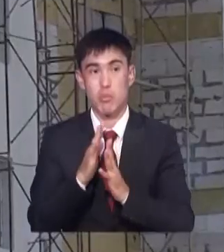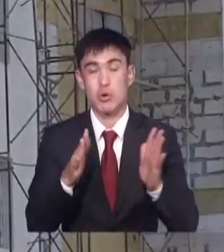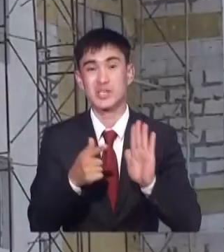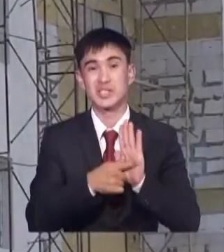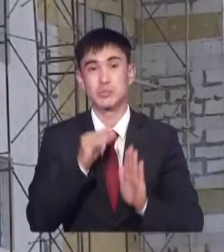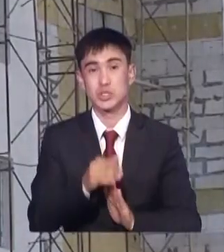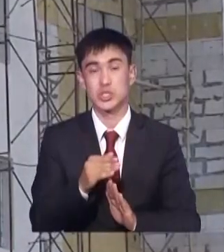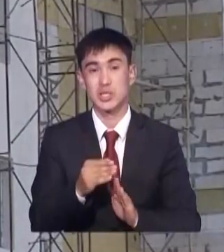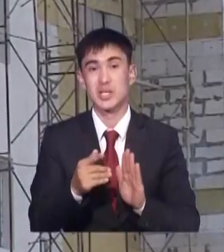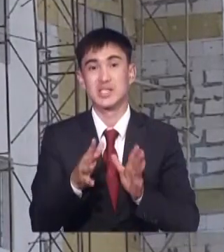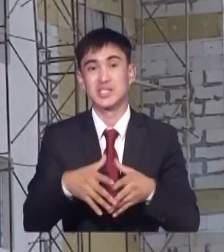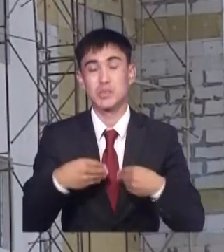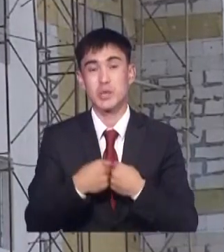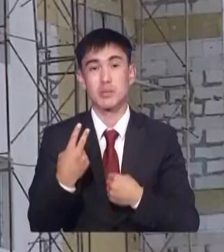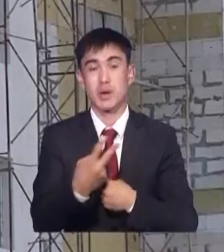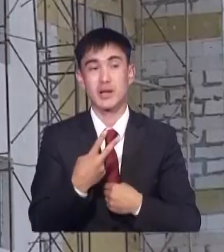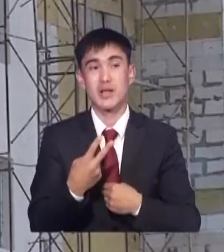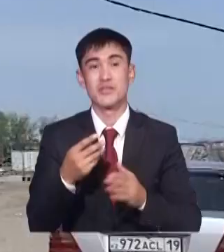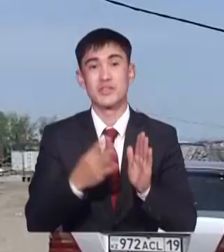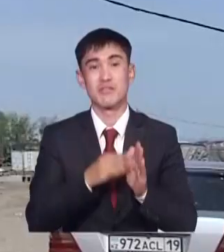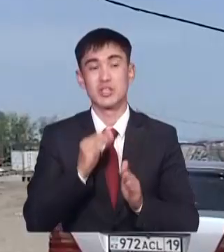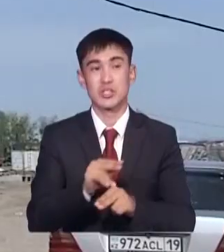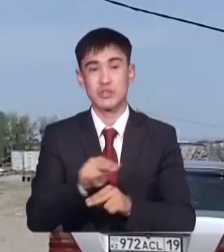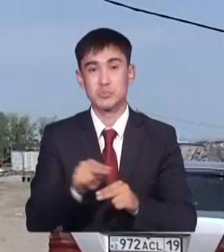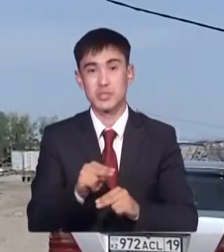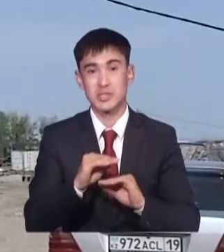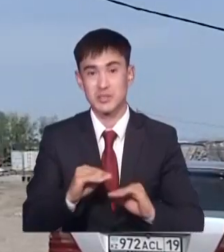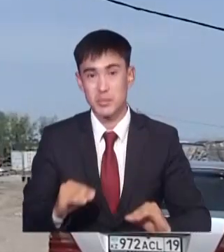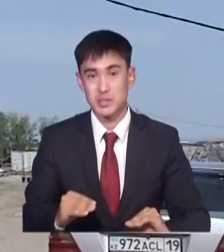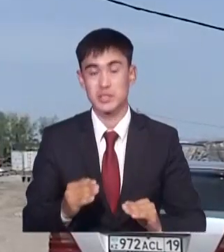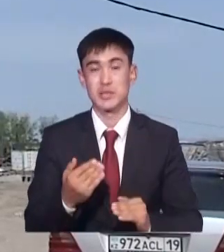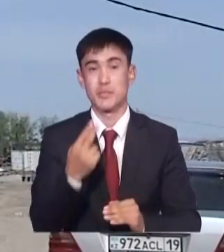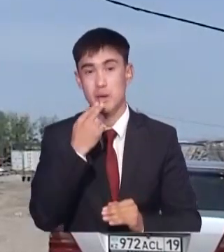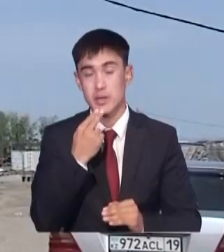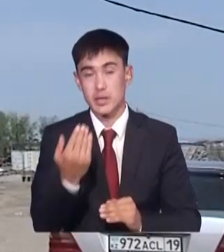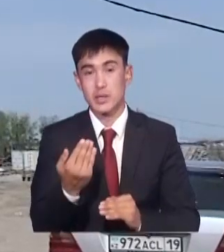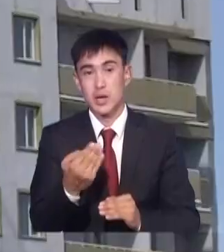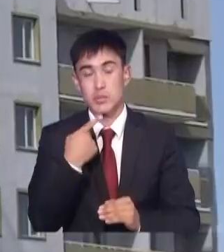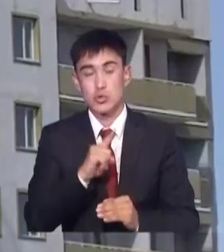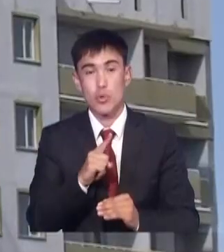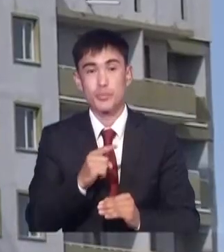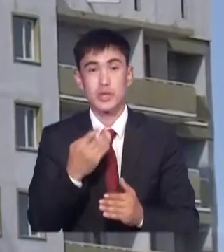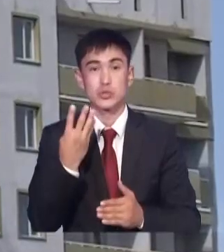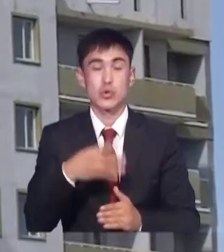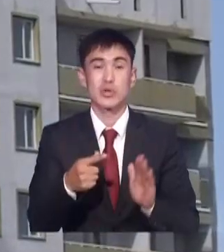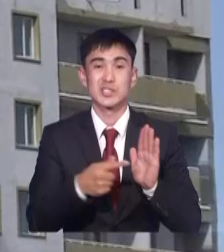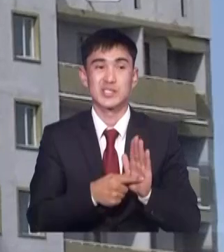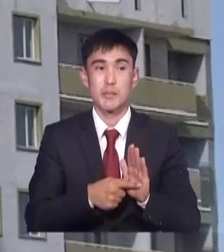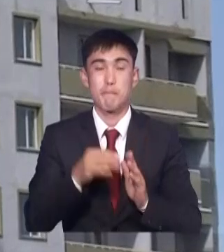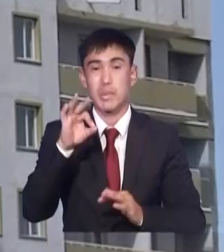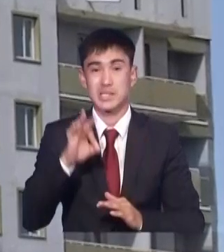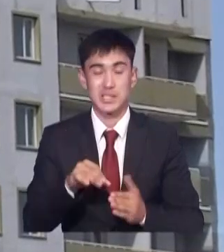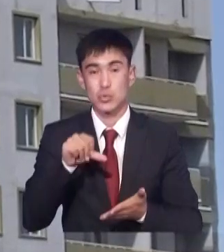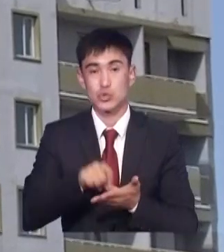7 тысяч – это семейные пары. 9 тысяч воспитывают несовершеннолетних детей. Также отметим, что около